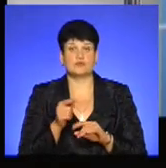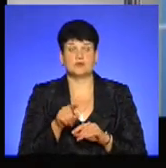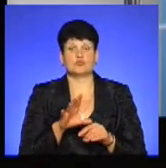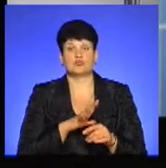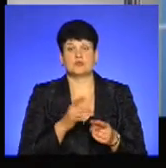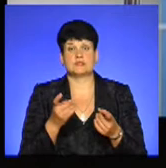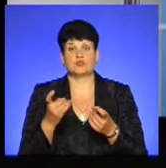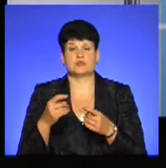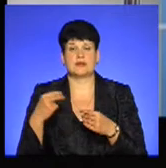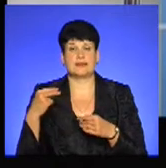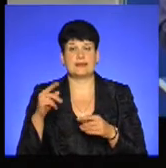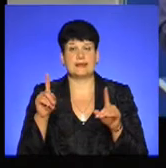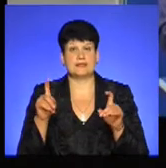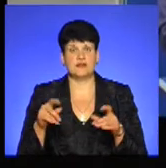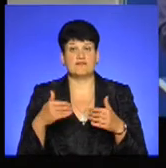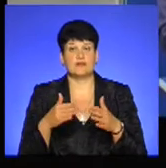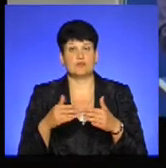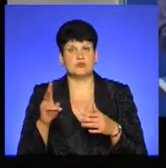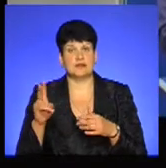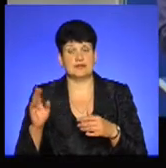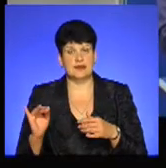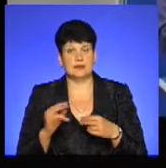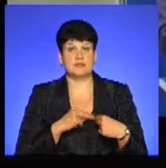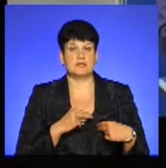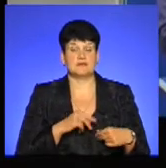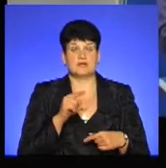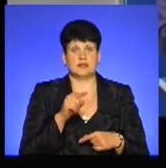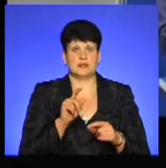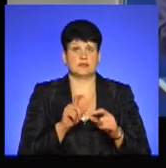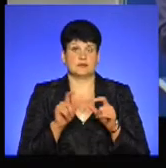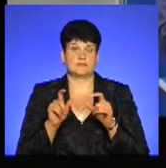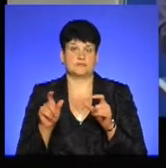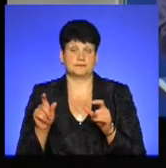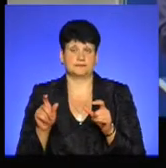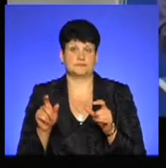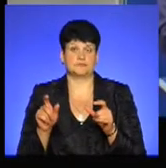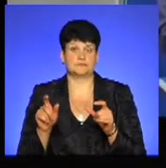до тестування і випускники, і працівники того чи іншого навчального закладу.